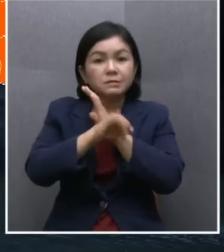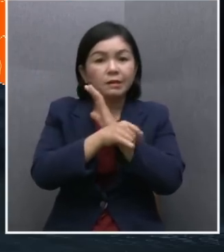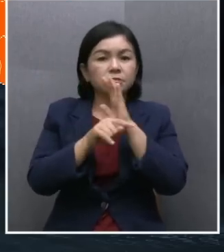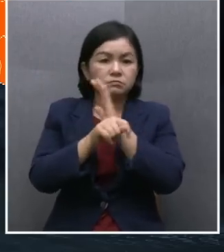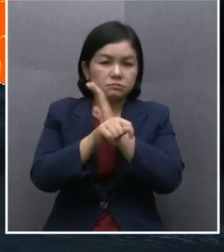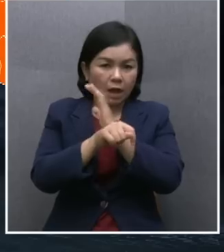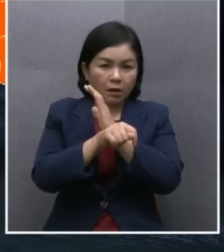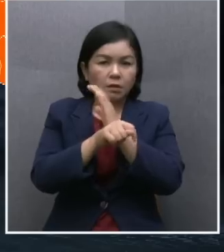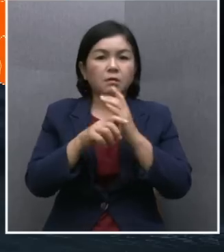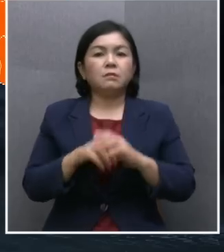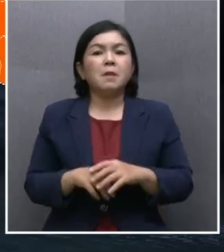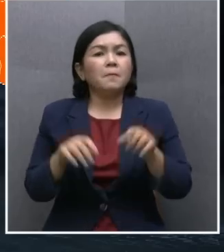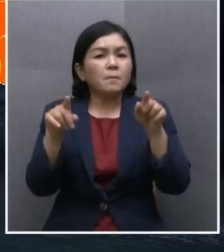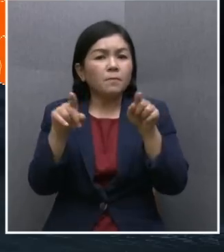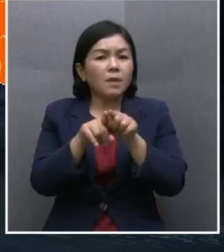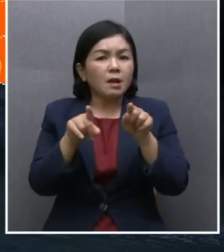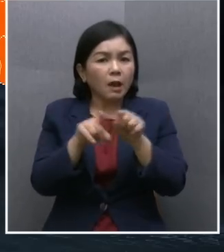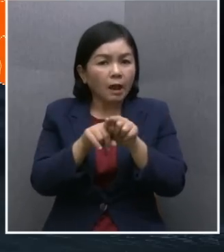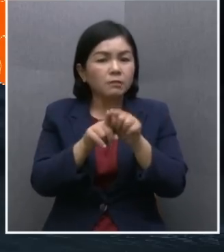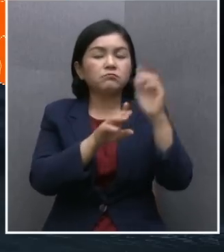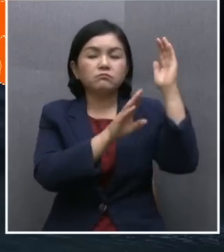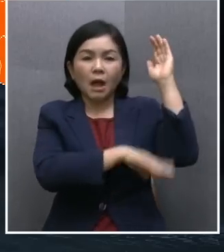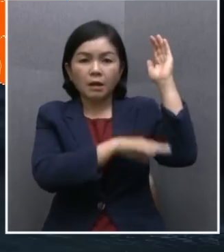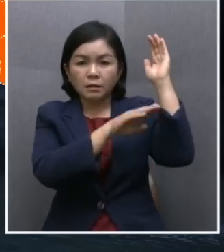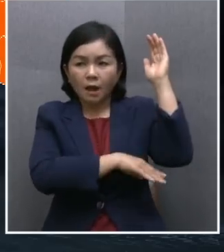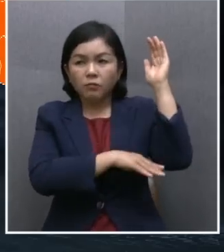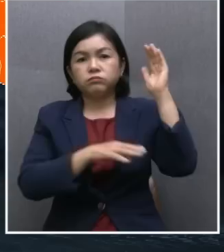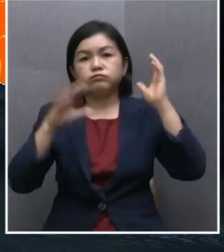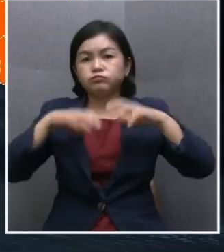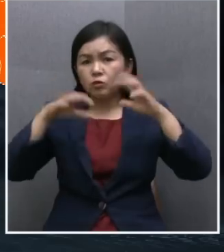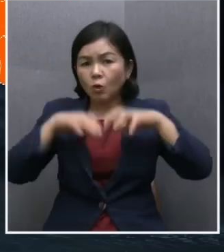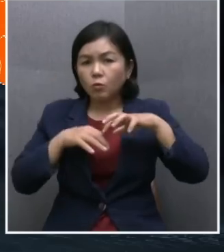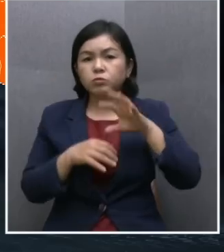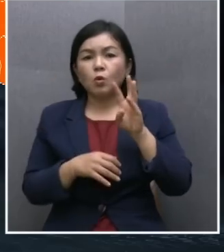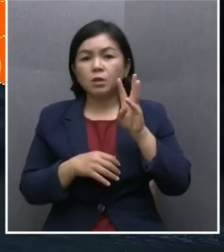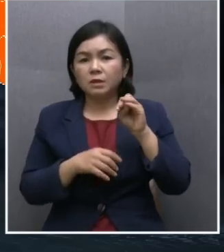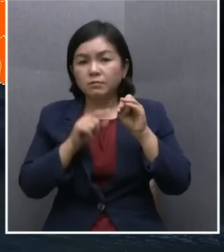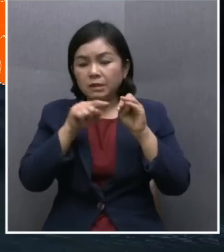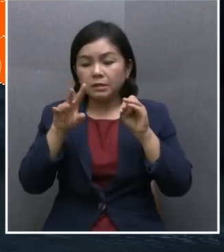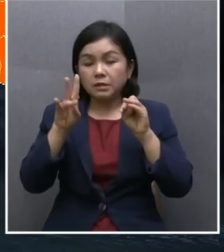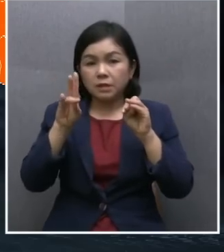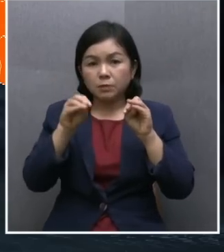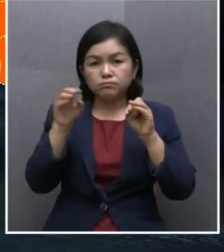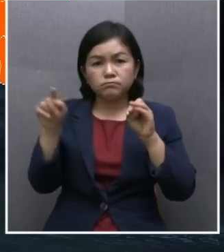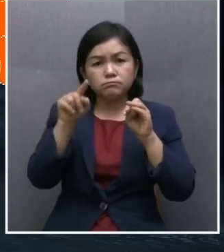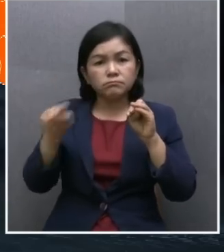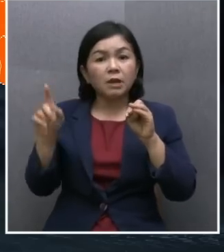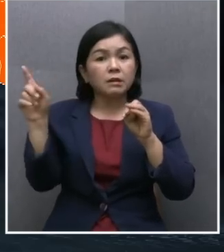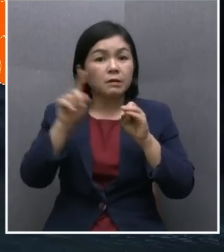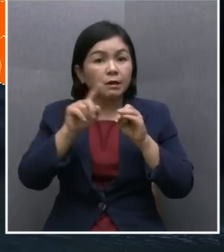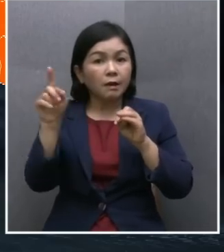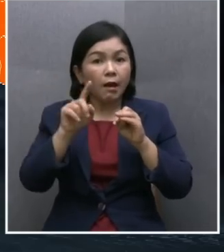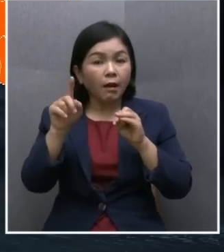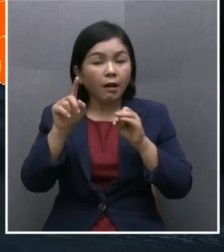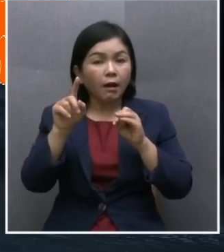ตราชขณะเดียวกันนะครับพื้นที่ภาคใต้จะมีฝนรยละ60-70ของพื้นที่ส่วนมากจะอยู่ที่